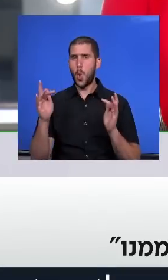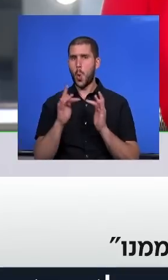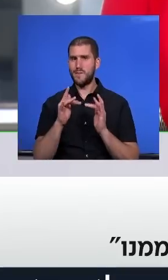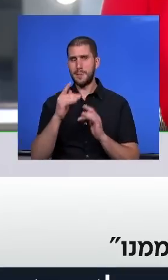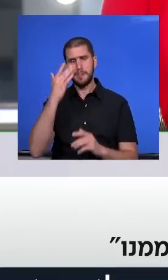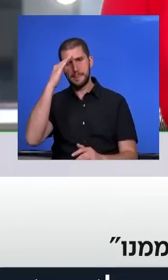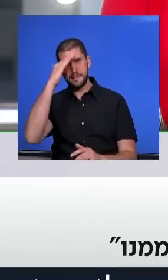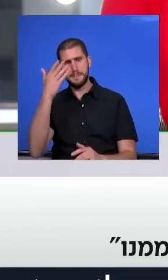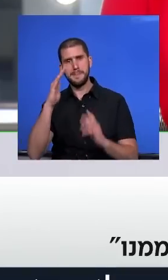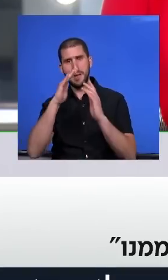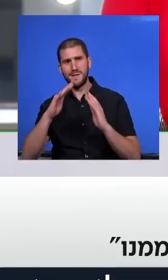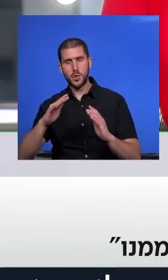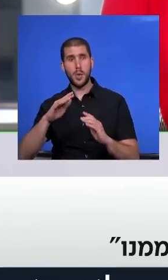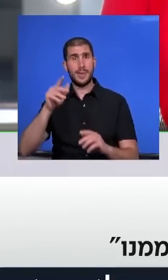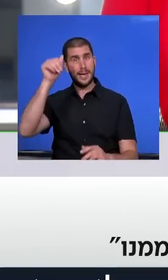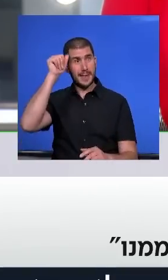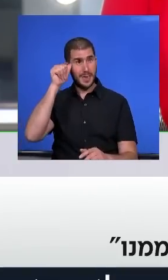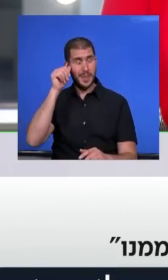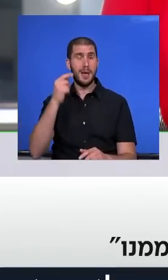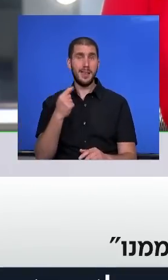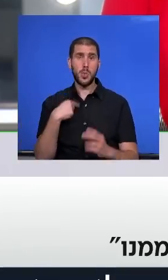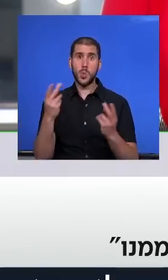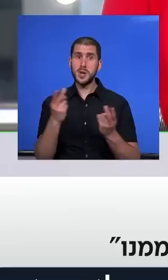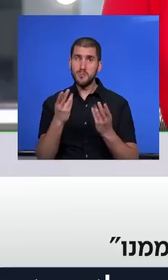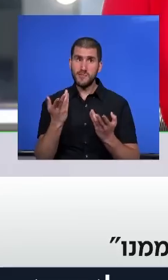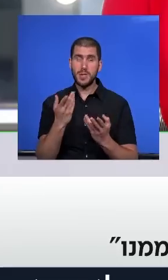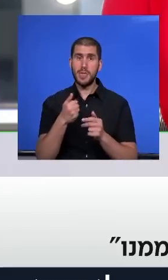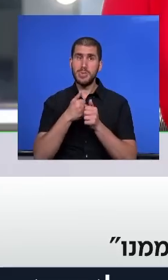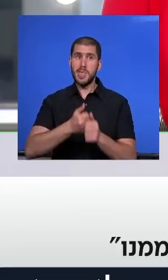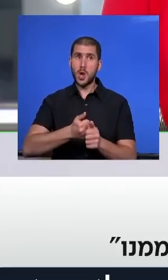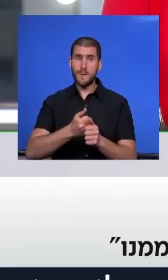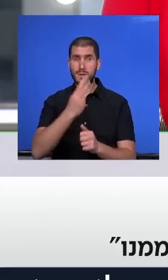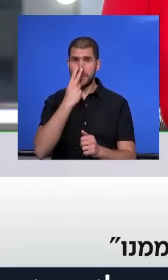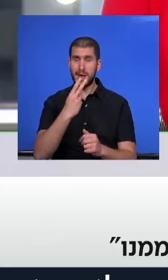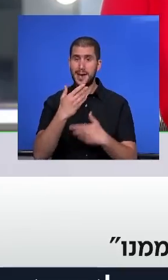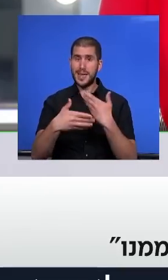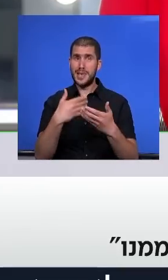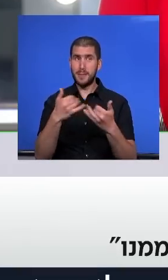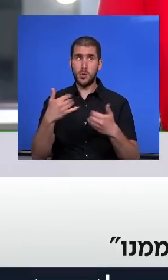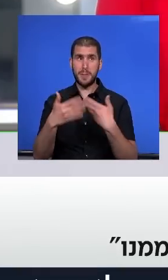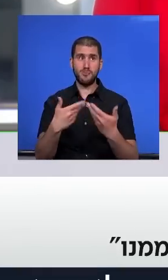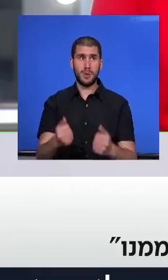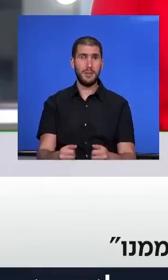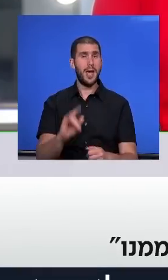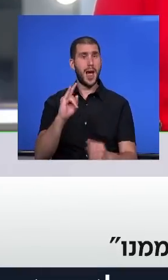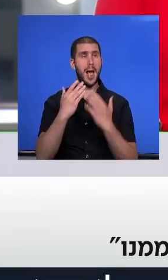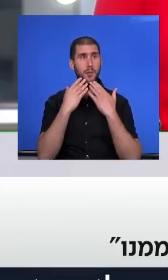שמשקיפים מלבנון, מירדן. אנחנו כמובן נעקוב ונראה את ההתפתחויות בהמשך. חיים, תודה